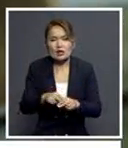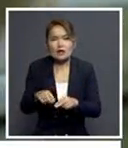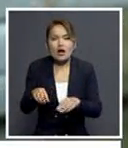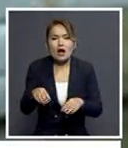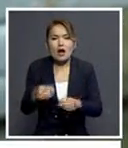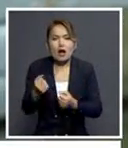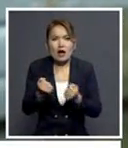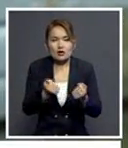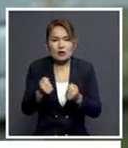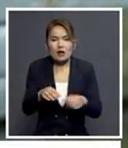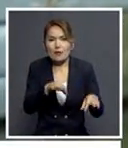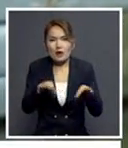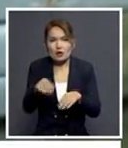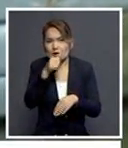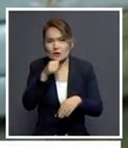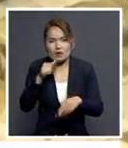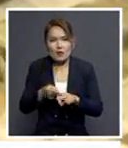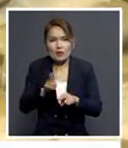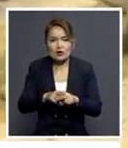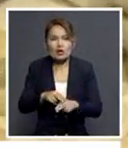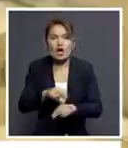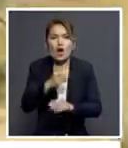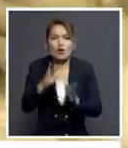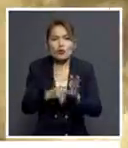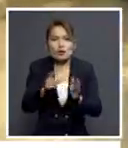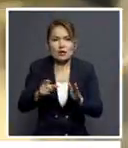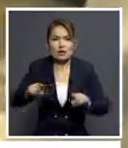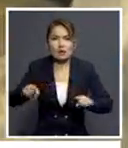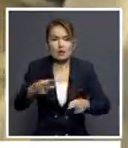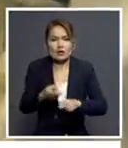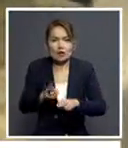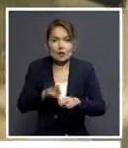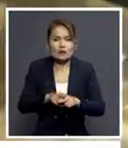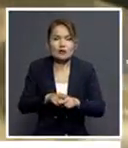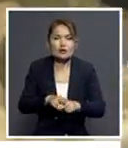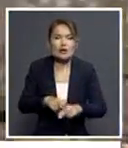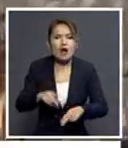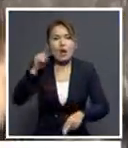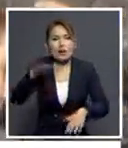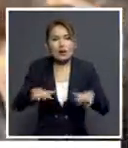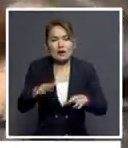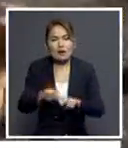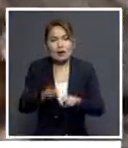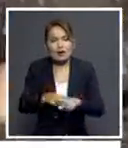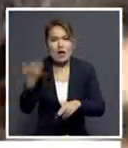Осы жазба жария болғаннан кейін тергеу басталып 17 адам тұтқындалды. Ал күдіктілер арасында